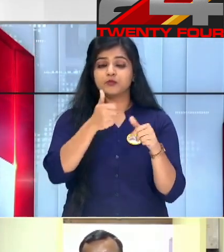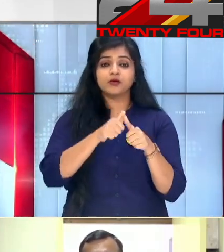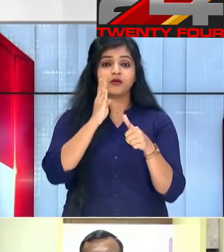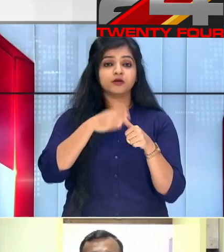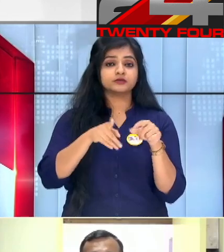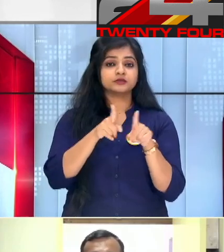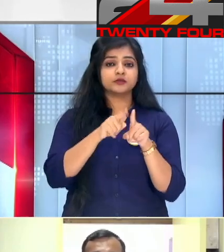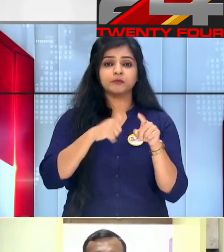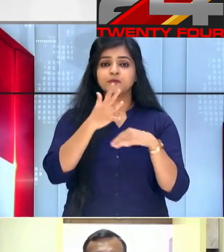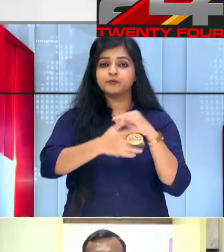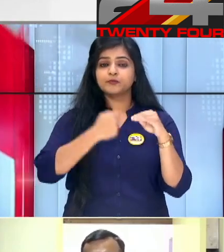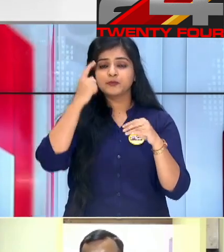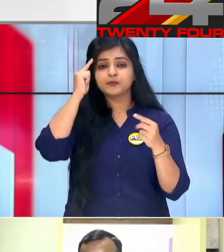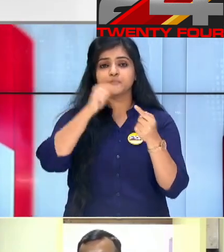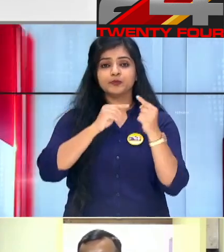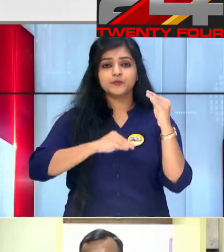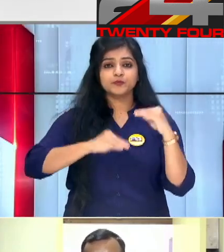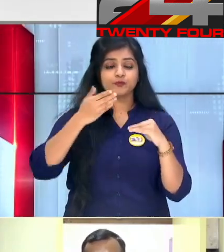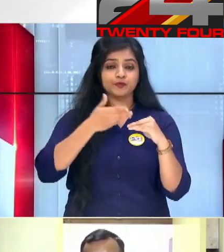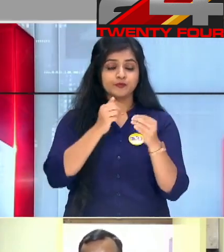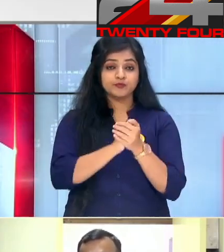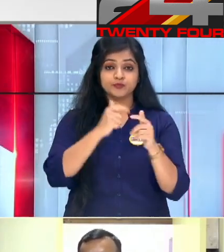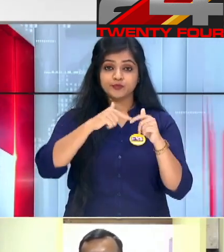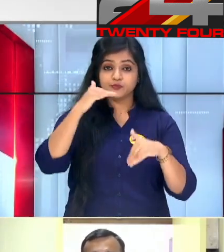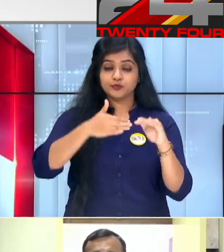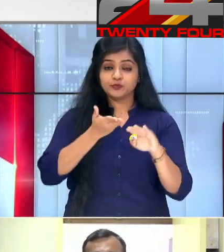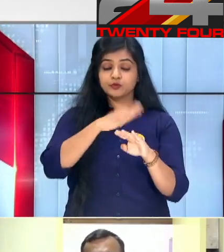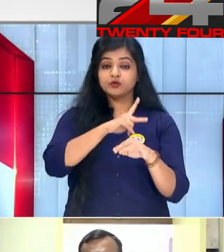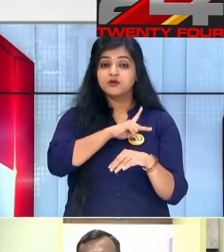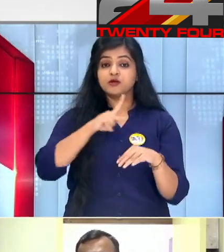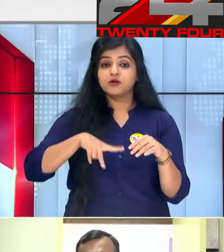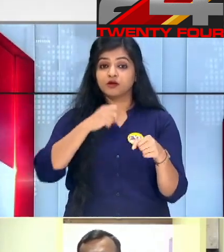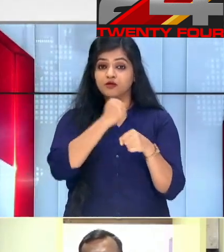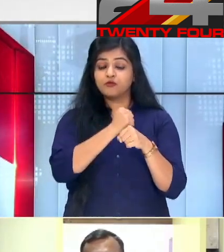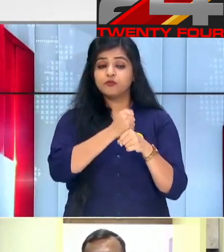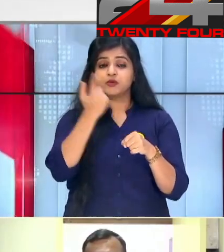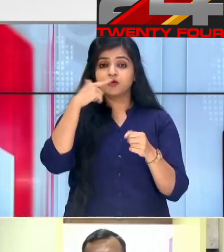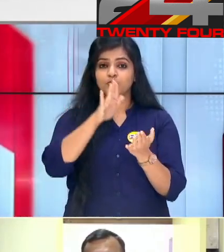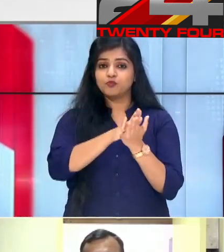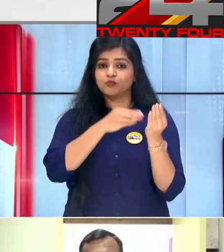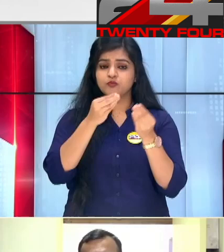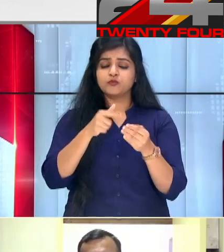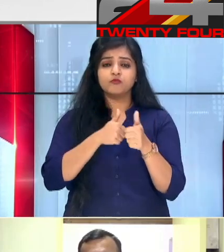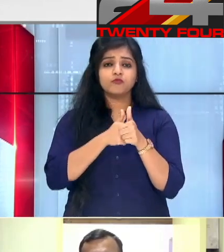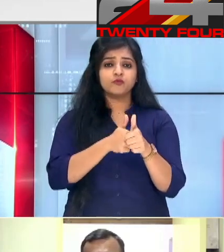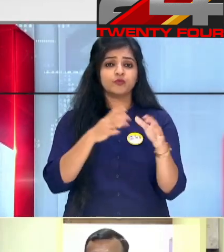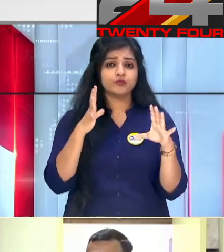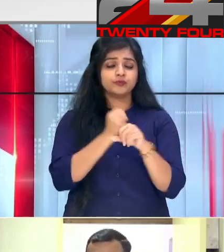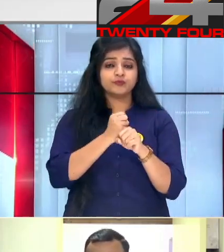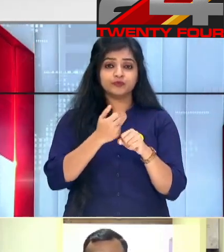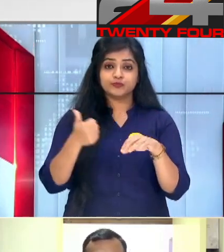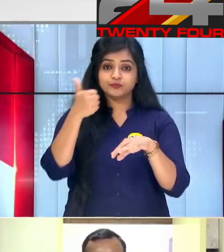അങ്ങനെ കൊള്ളയടിക്കുക എന്നത് മാത്രമാണ് ലക്ഷ്യം. തെരഞ്ഞെടുപ്പിന് മുമ്പ് കർണാടക സർക്കാരിനെ കുറിച്ചാണ് തെരഞ്ഞെടുപ്പിന് മുമ്പ് നൽകിയ വാഗ്ദാനങ്ങളൊന്നും തന്നെ അധികാരത്തിലേറിയതിനു